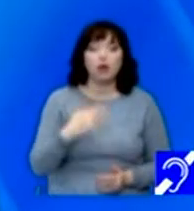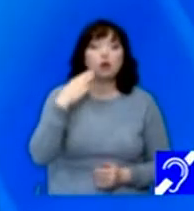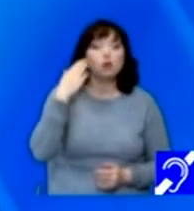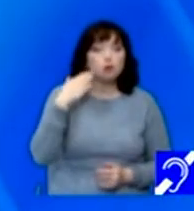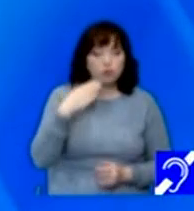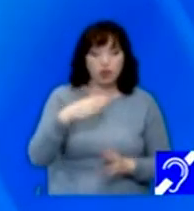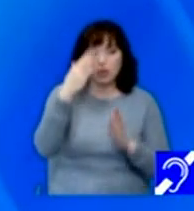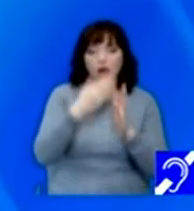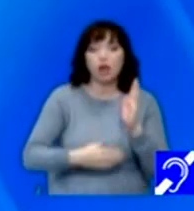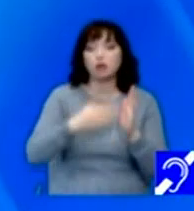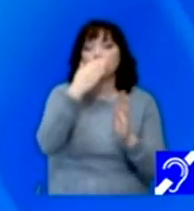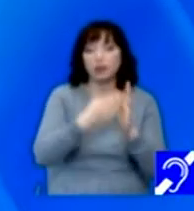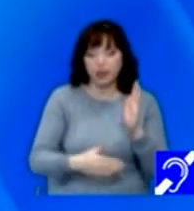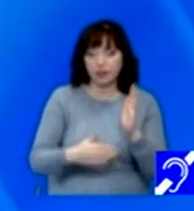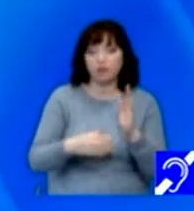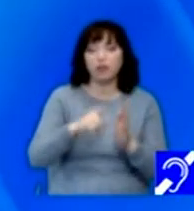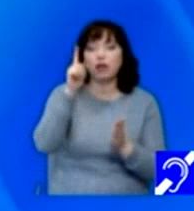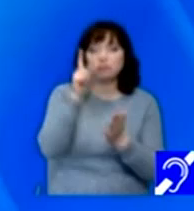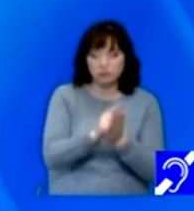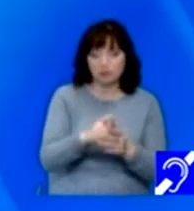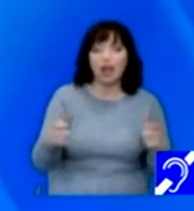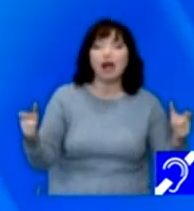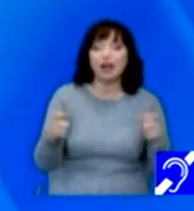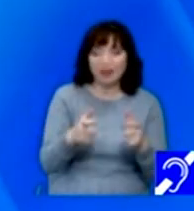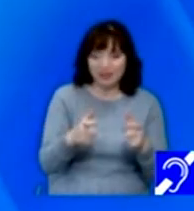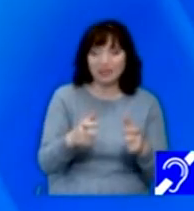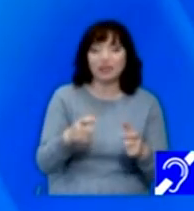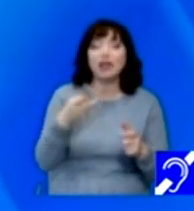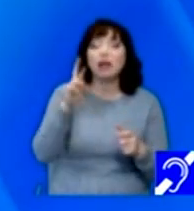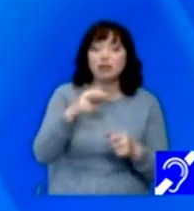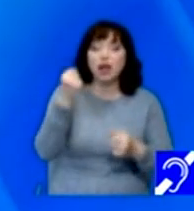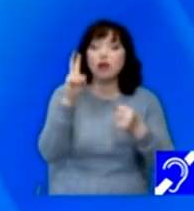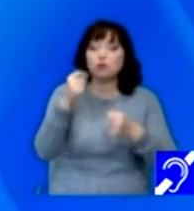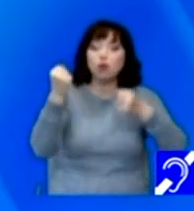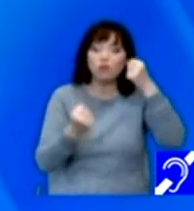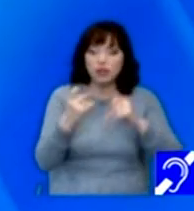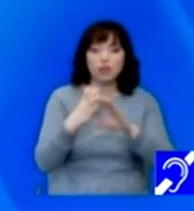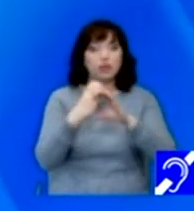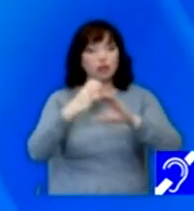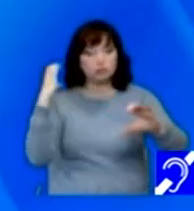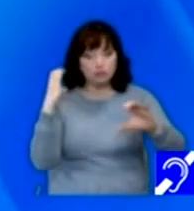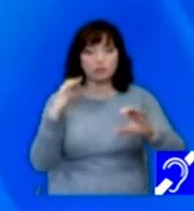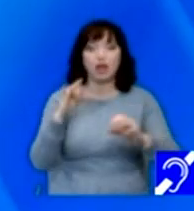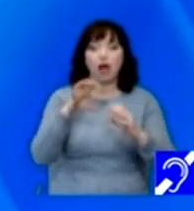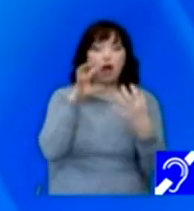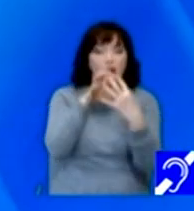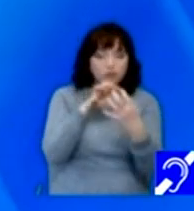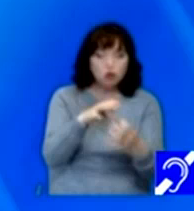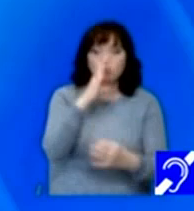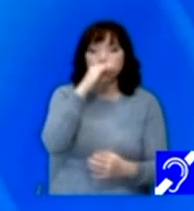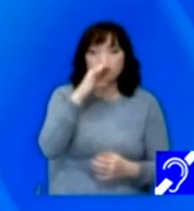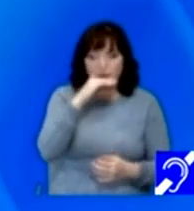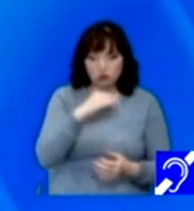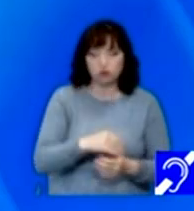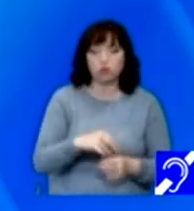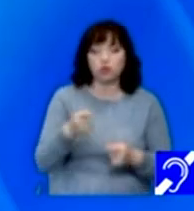România a anulat obligativitatea intrării în carantină pentru șoferii de camioane, microbuze și autobuze din Republica Moldova.